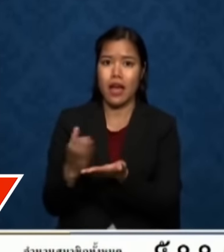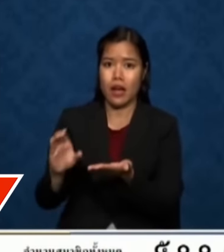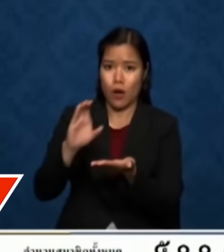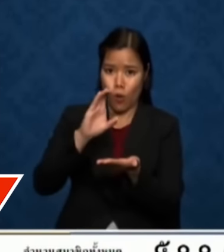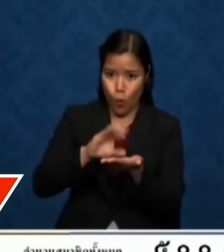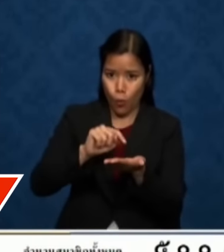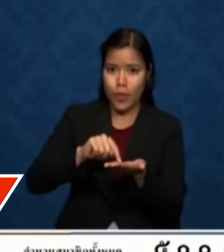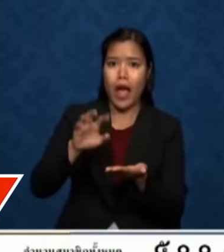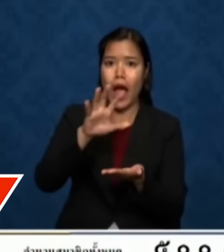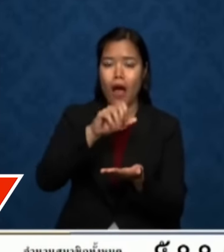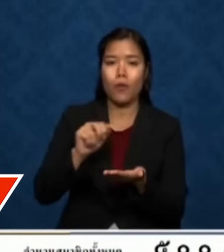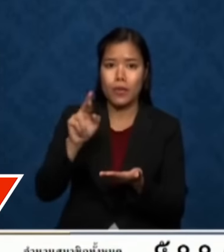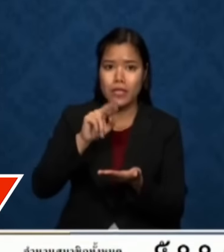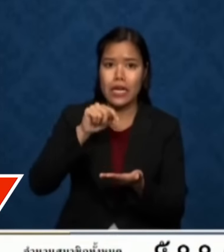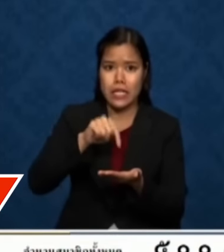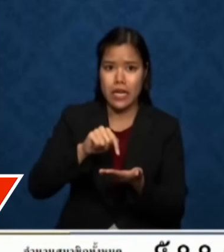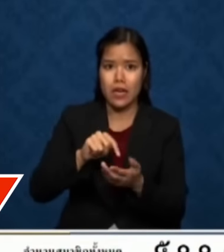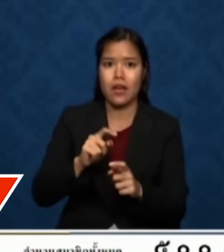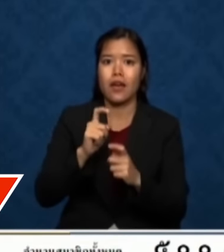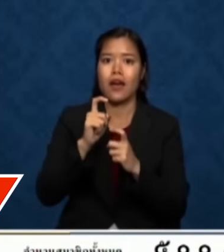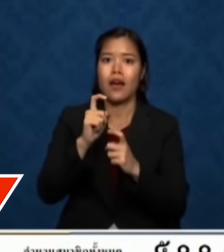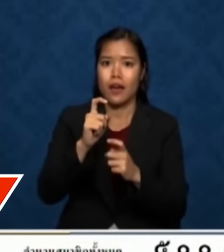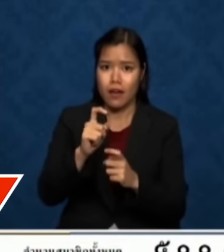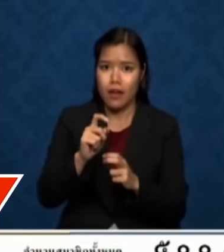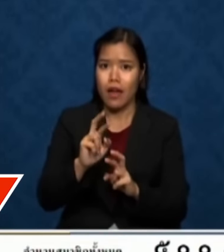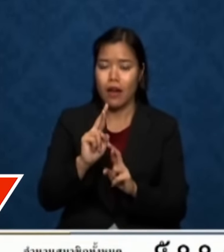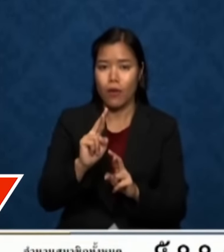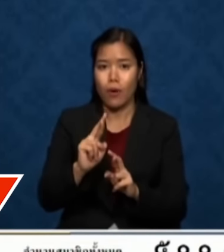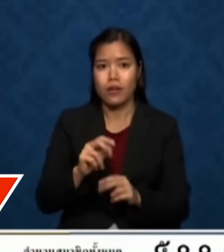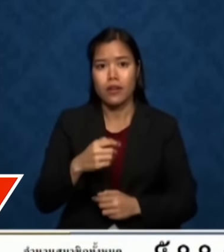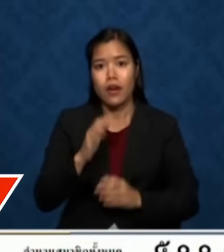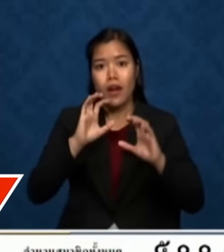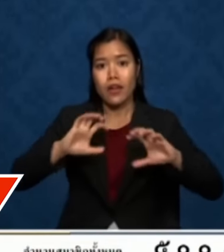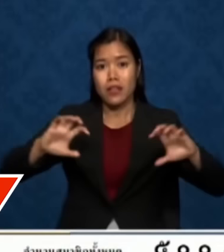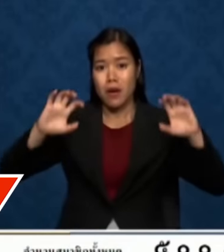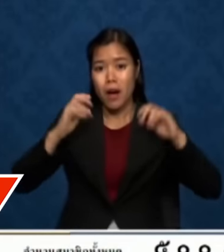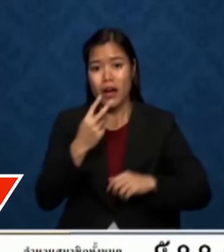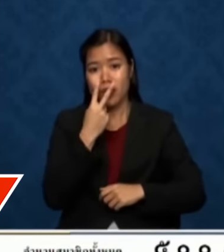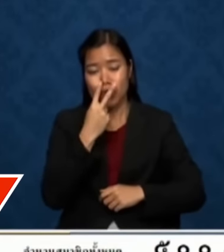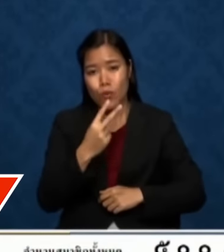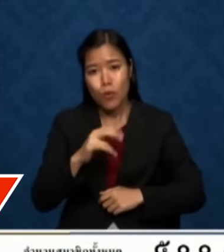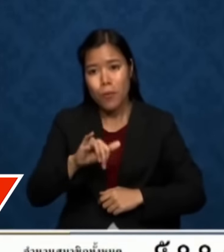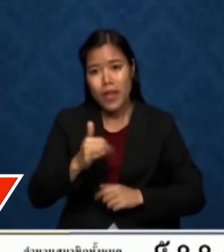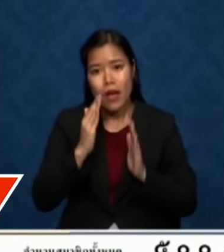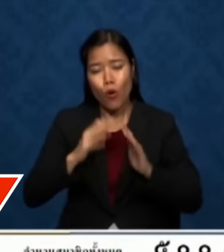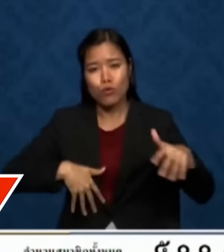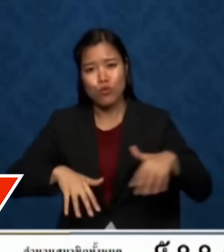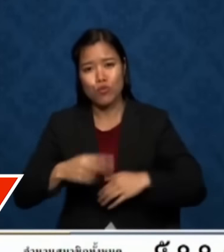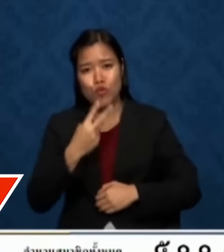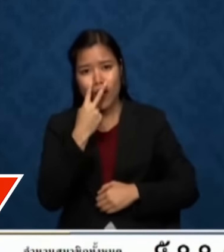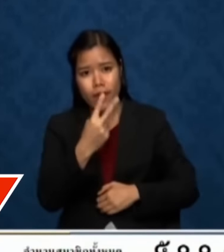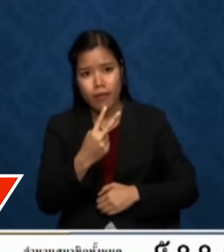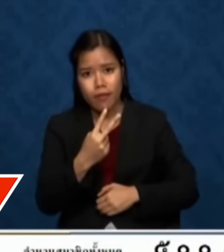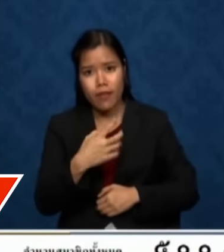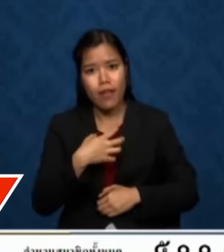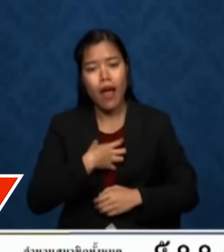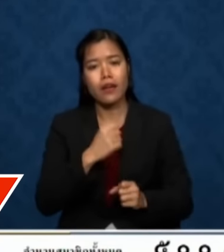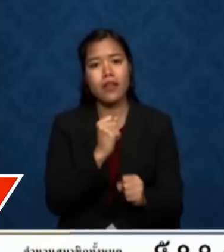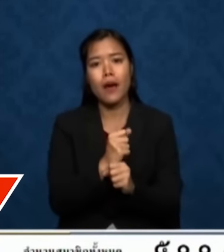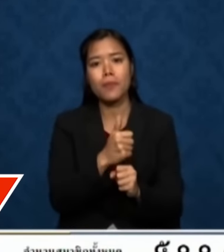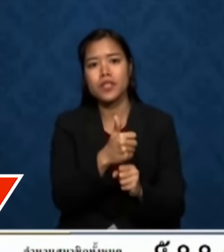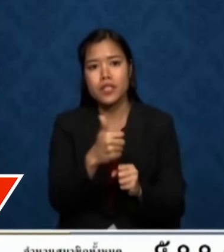นี้มันมีความเสี่ยงค่ะที่รัฐบาลจะถูกมองว่าเลือกที่รักมักที่ชังค่ะเลือกที่